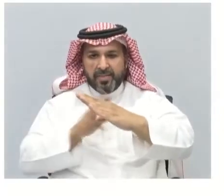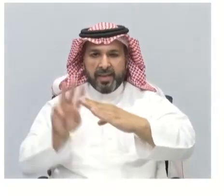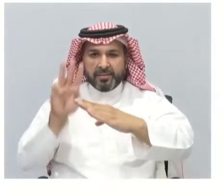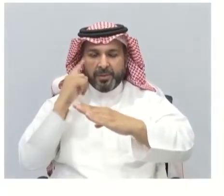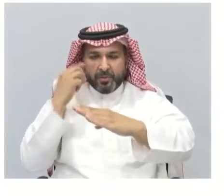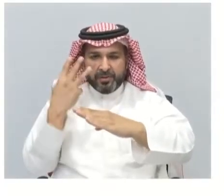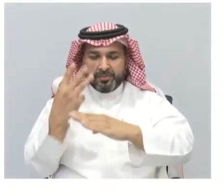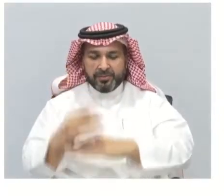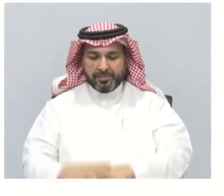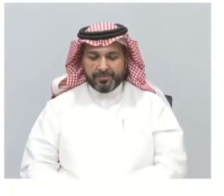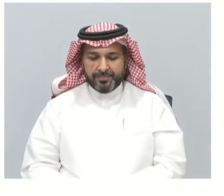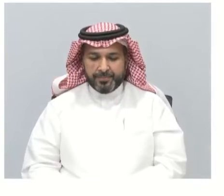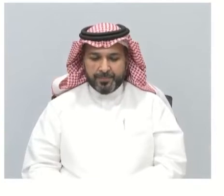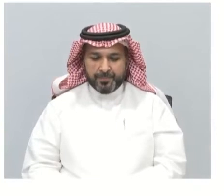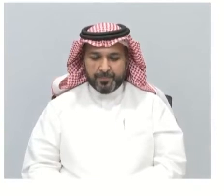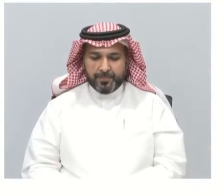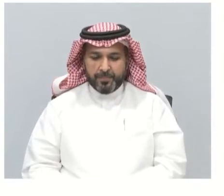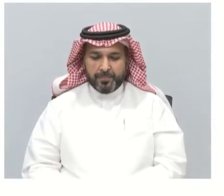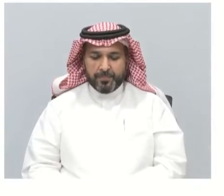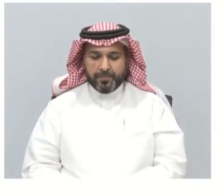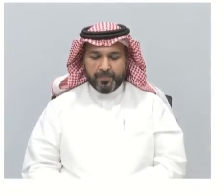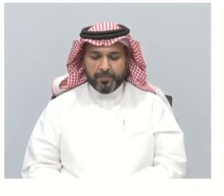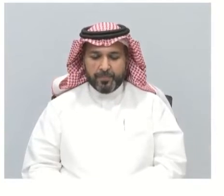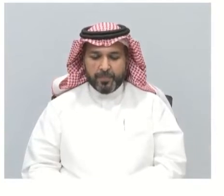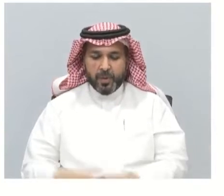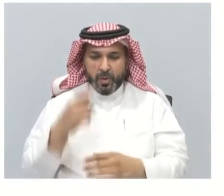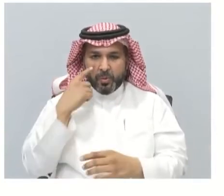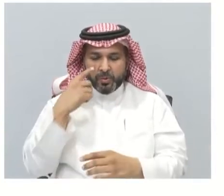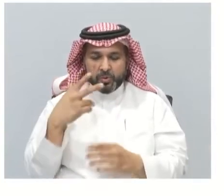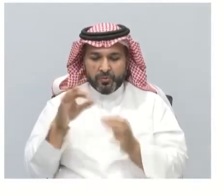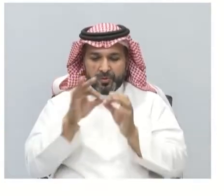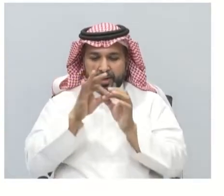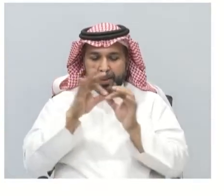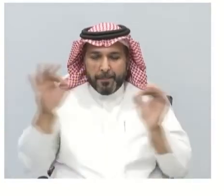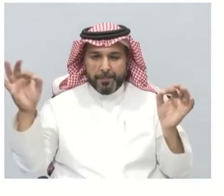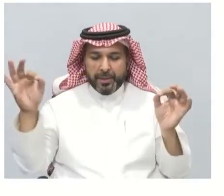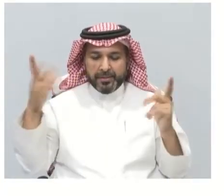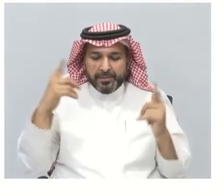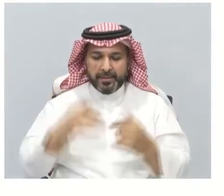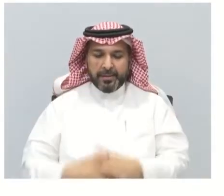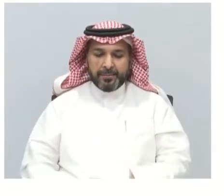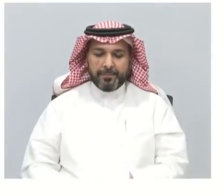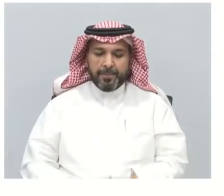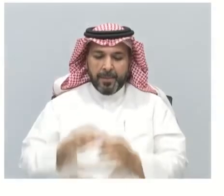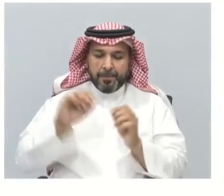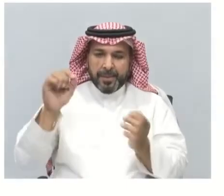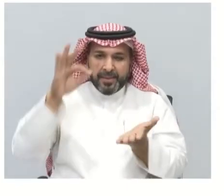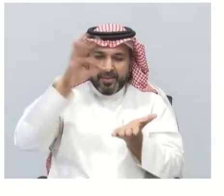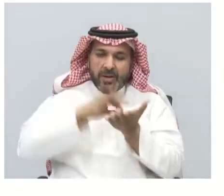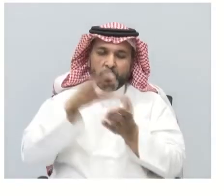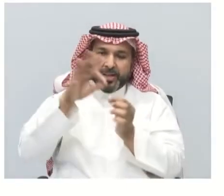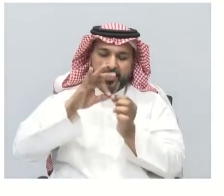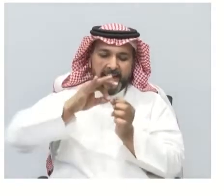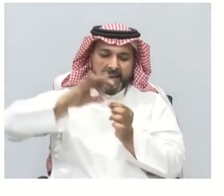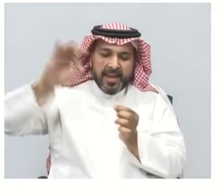ناتي بالبعد بين نقطتين البعد بين نقطتين اللي هي بي ونقطه التقاطع اللي عندي طيب انت